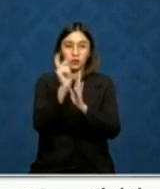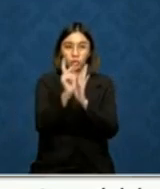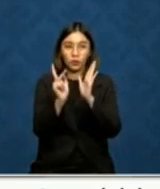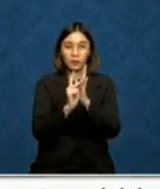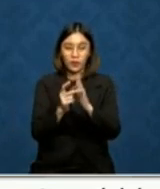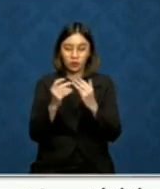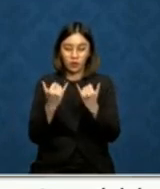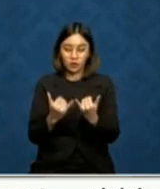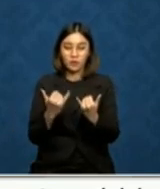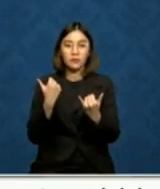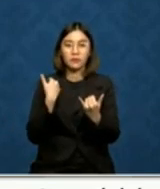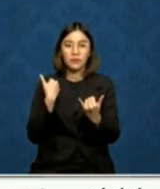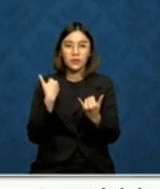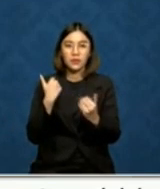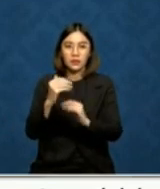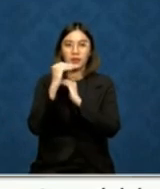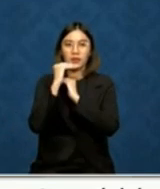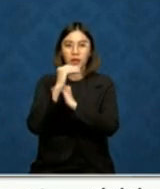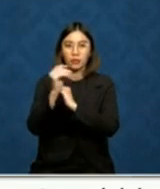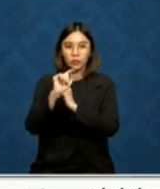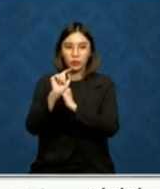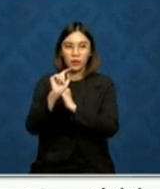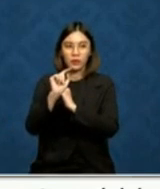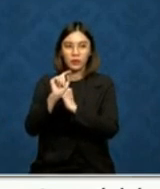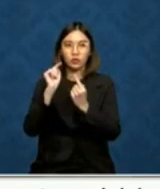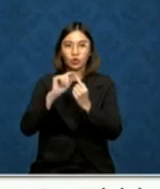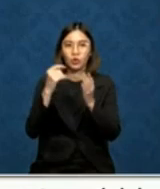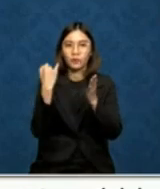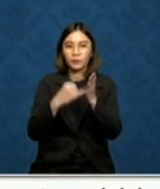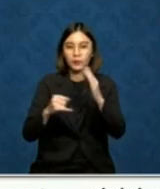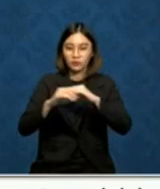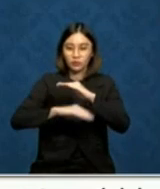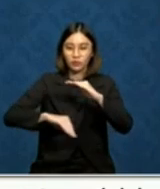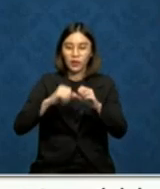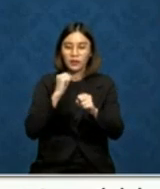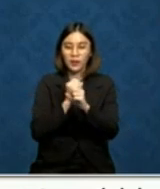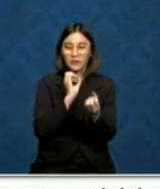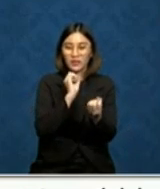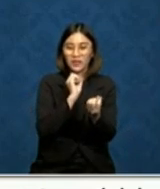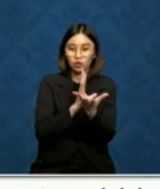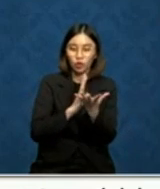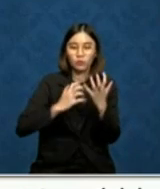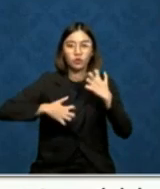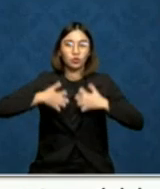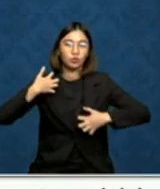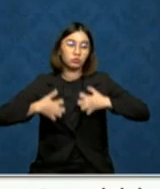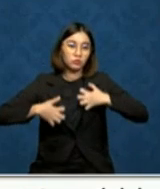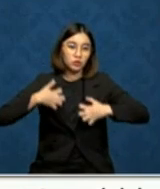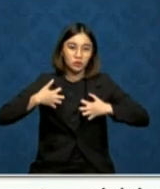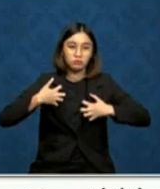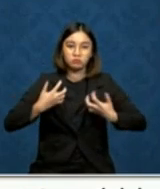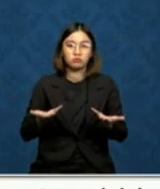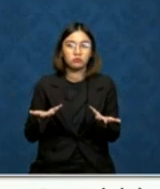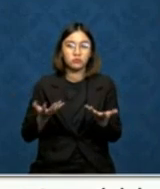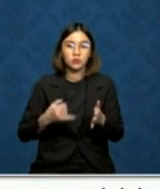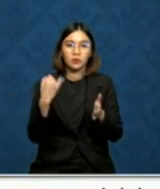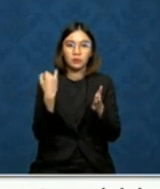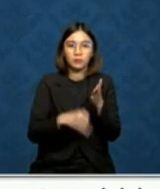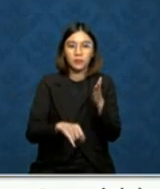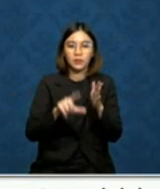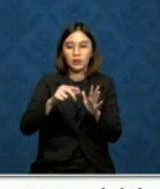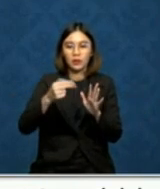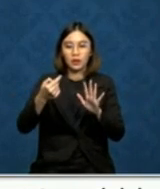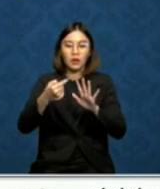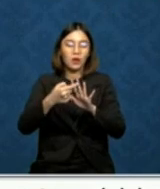ที่มีอยู่ในปัจจุบันกำหนดเป็นเพียงความผิดฐานก่อความเดือดร้อนลำคาญซึ่งเป็นความผิดและหูโทษเท่